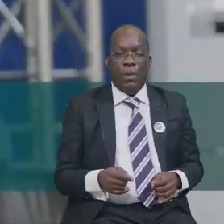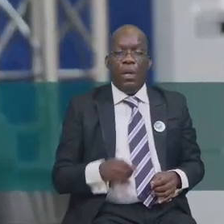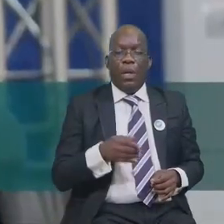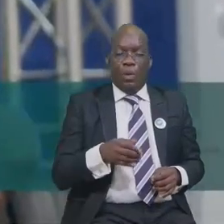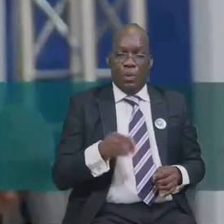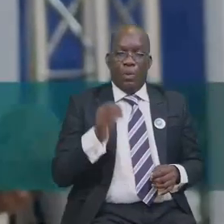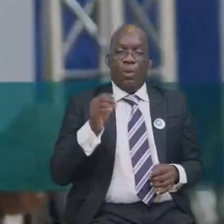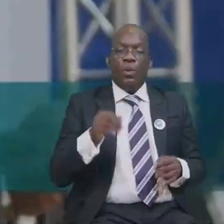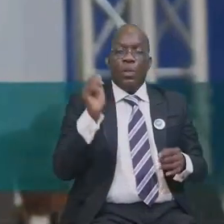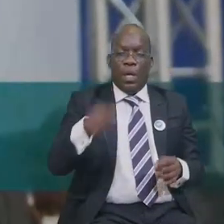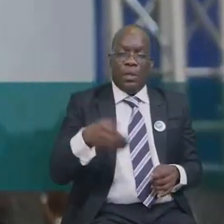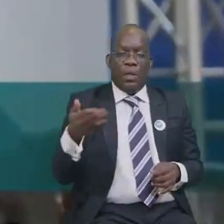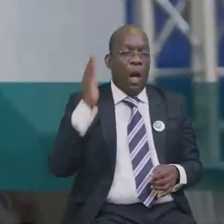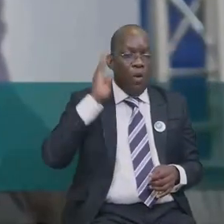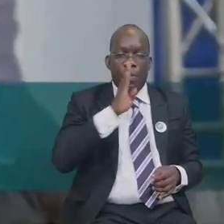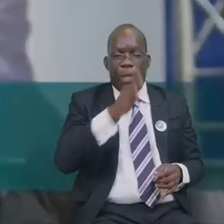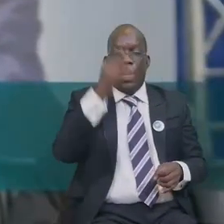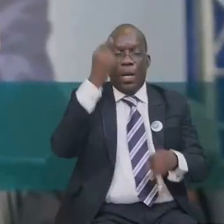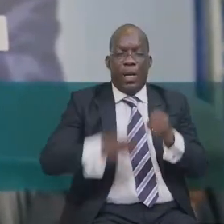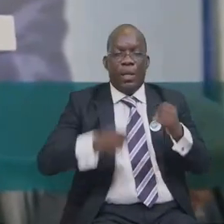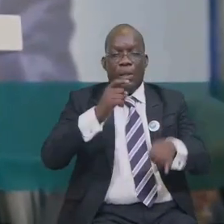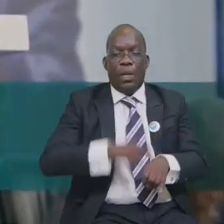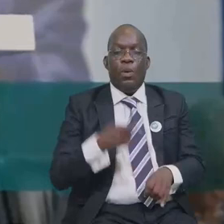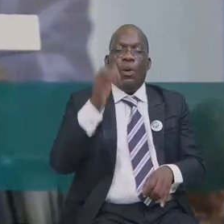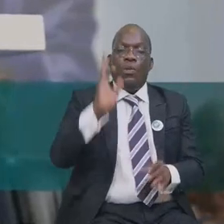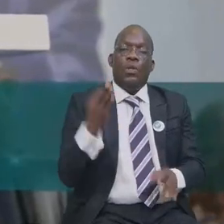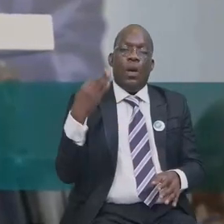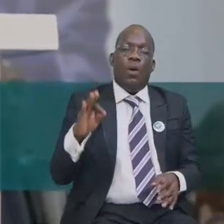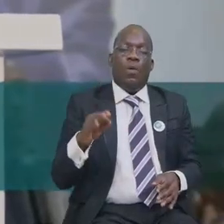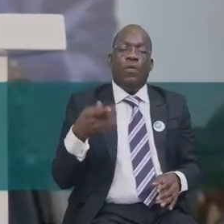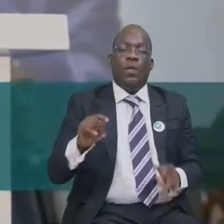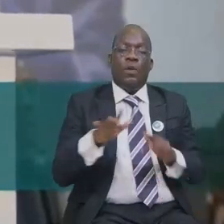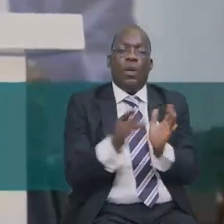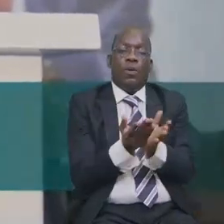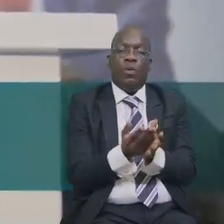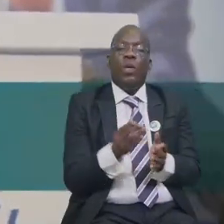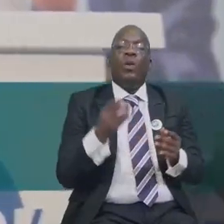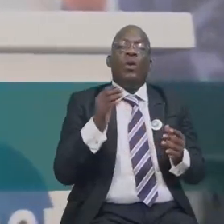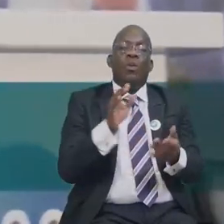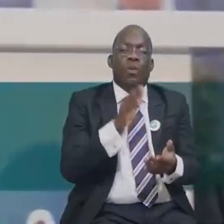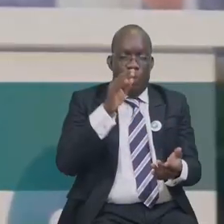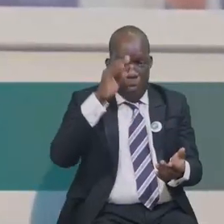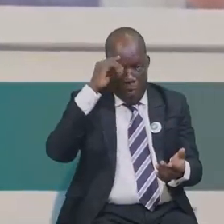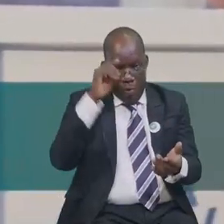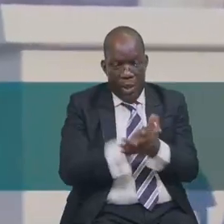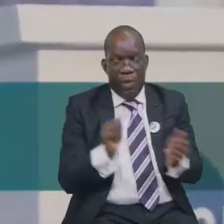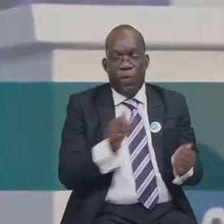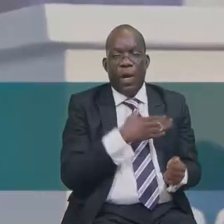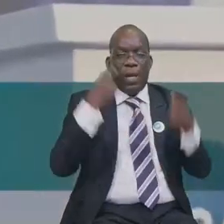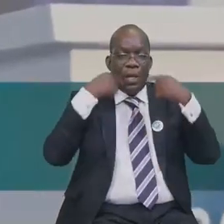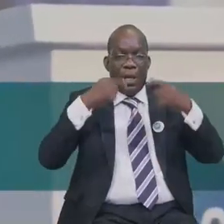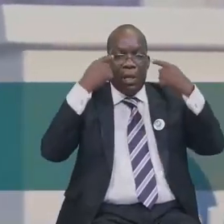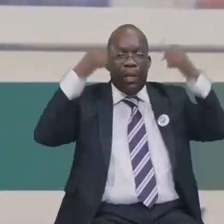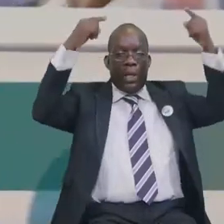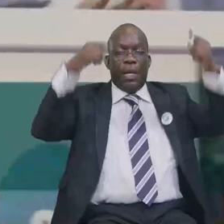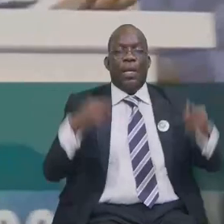derniers temps. Les prédicateurs, les apôtres ont cru, ont déclaré qu'il y aura la fin des